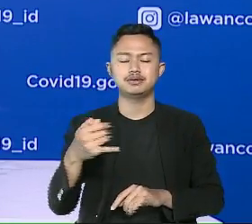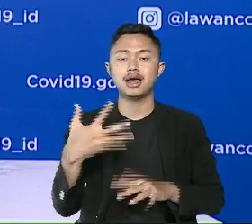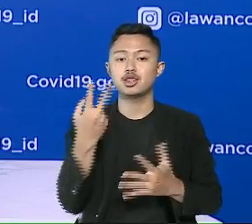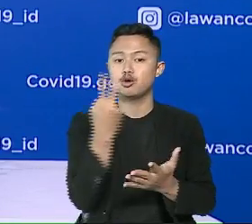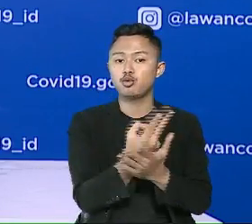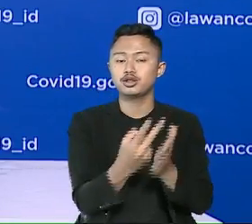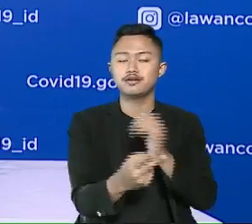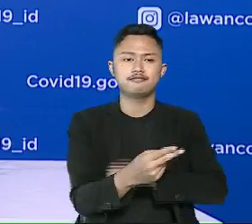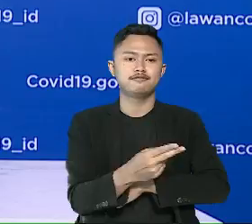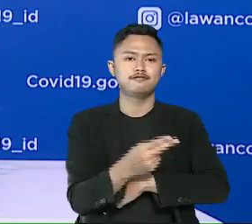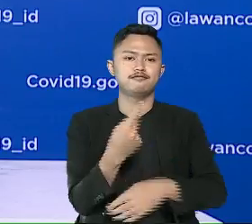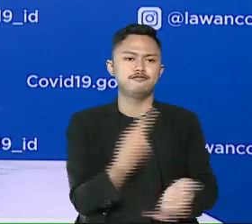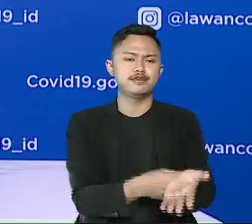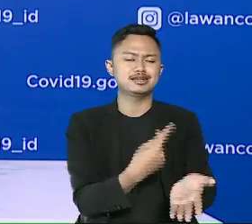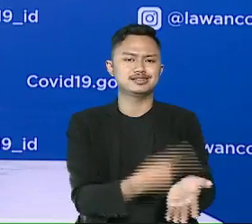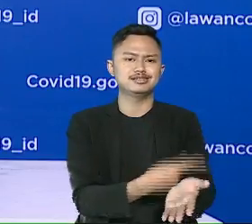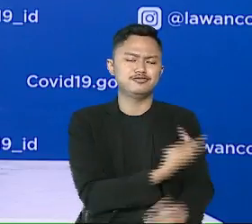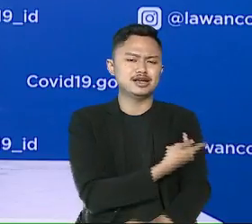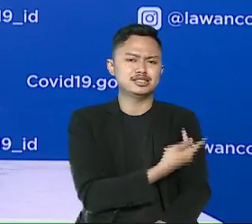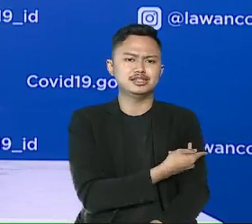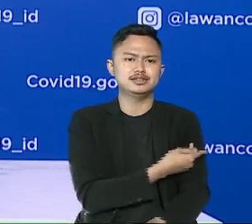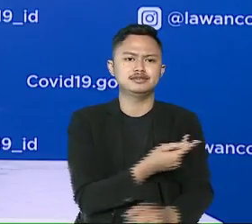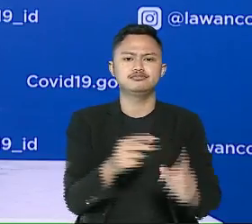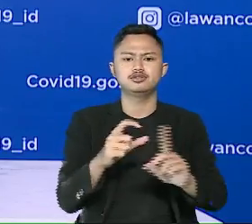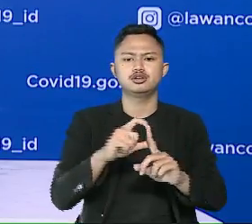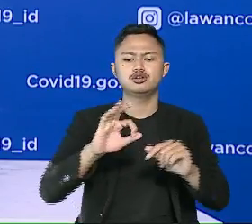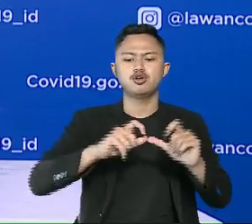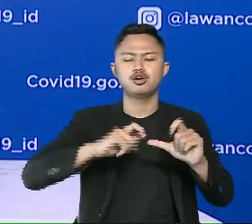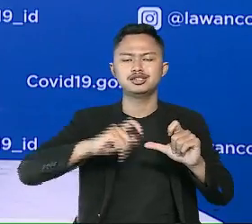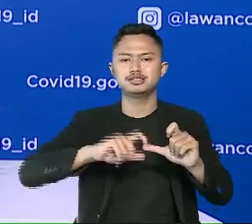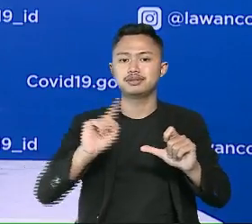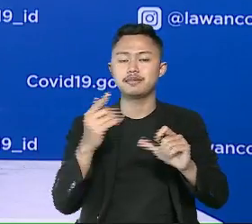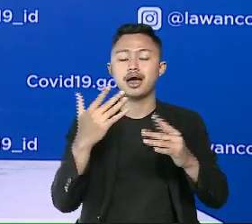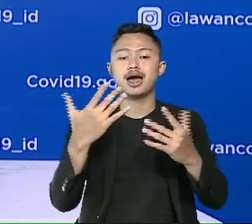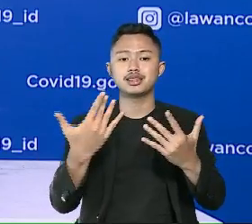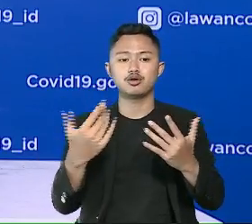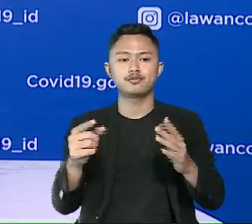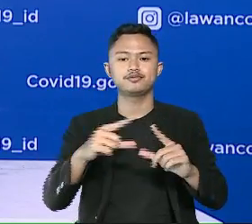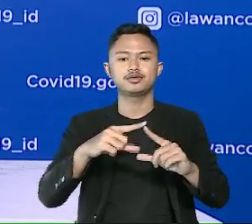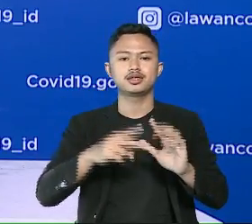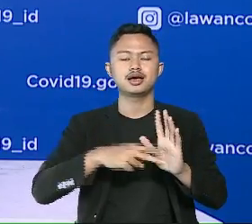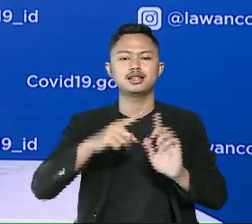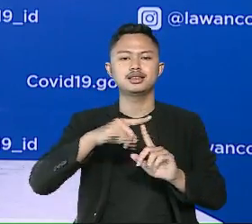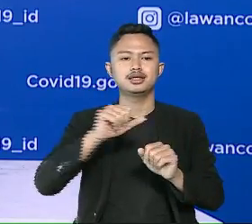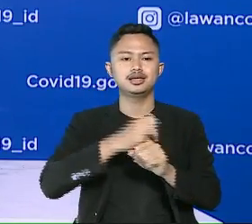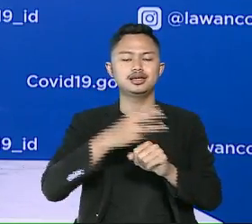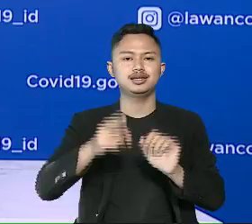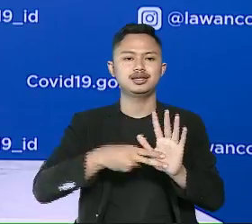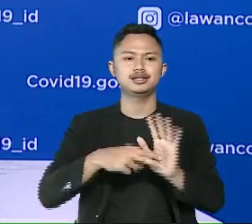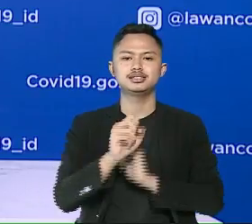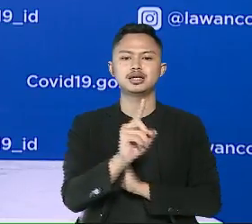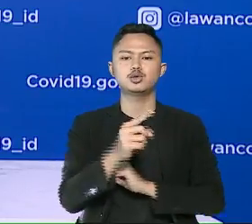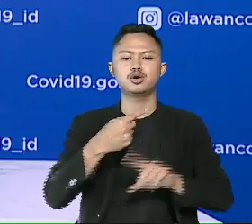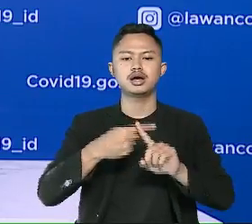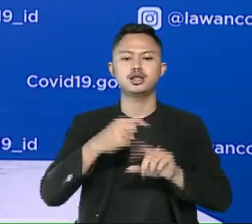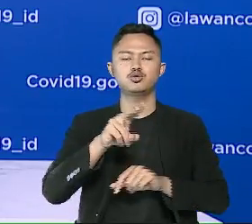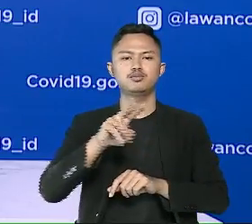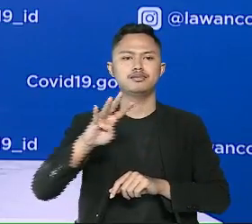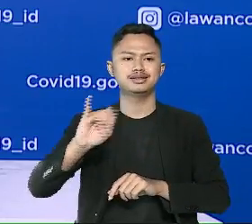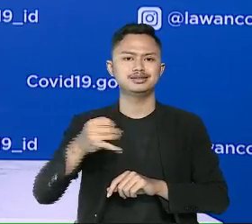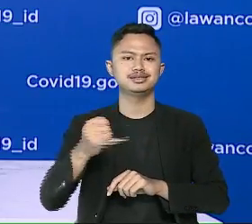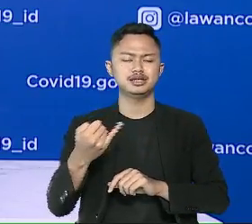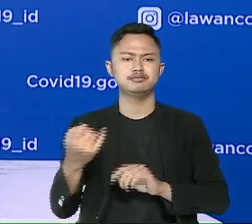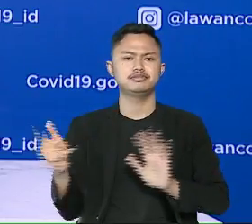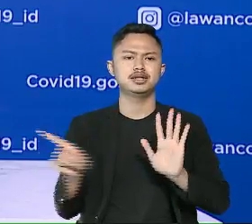bukti vaksin minimal dosis pertama atau hasil negatif tes antigen 1 kali 24 jam dan